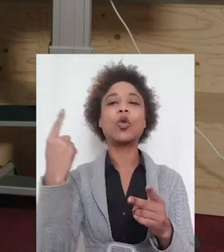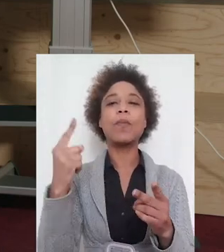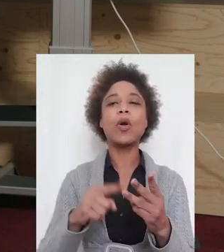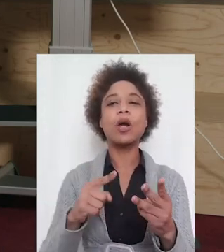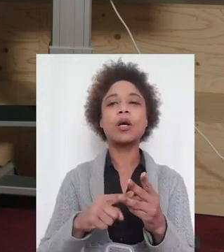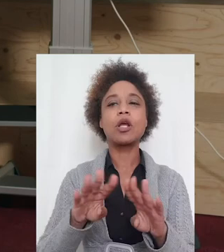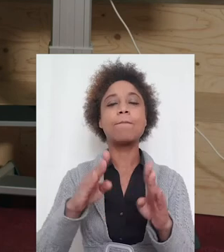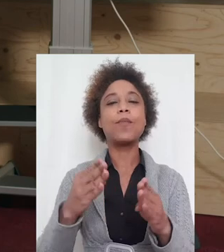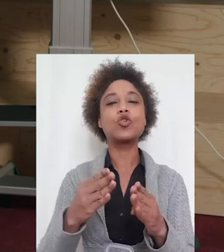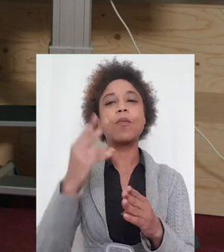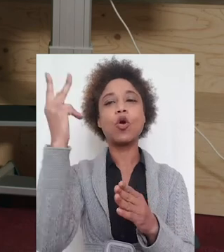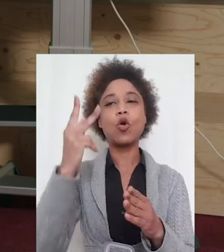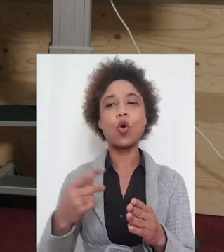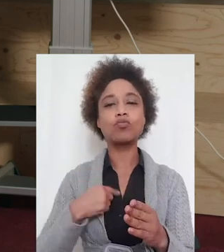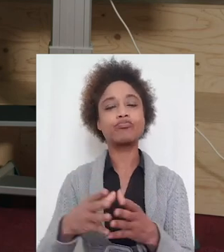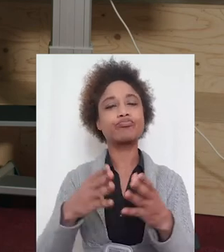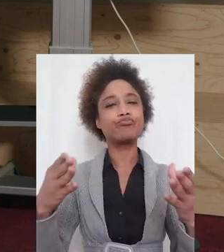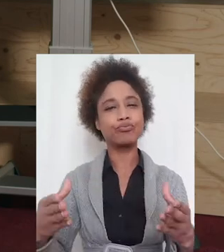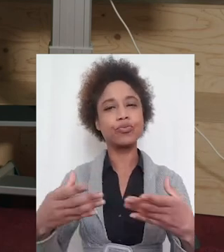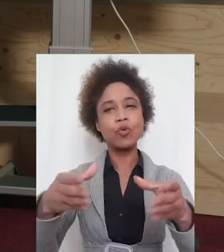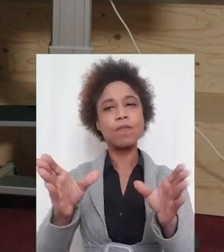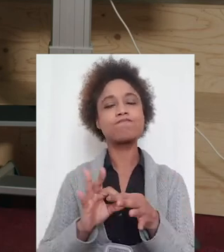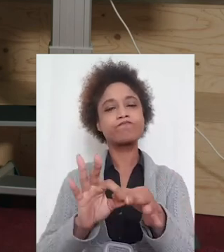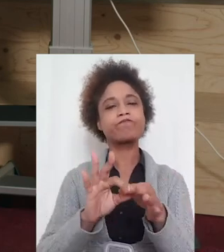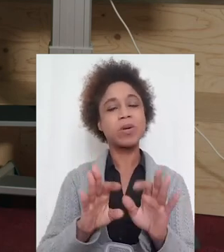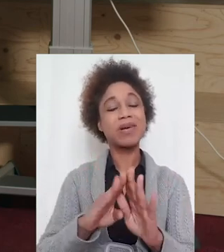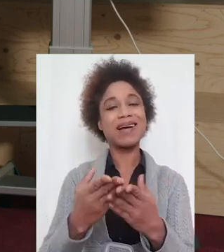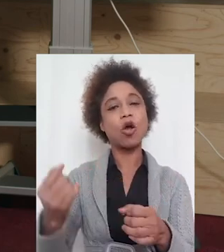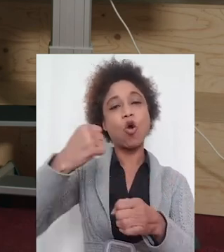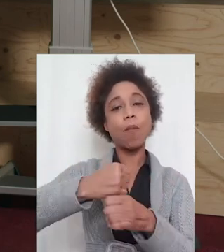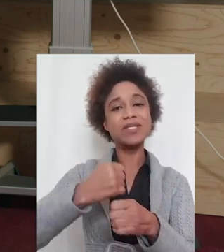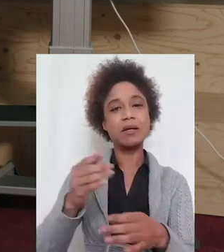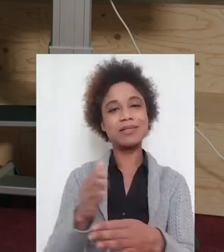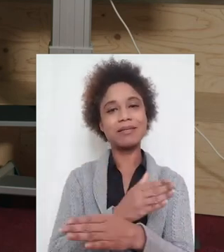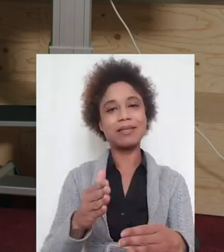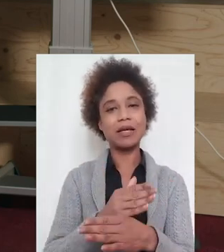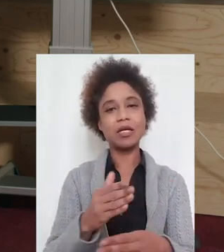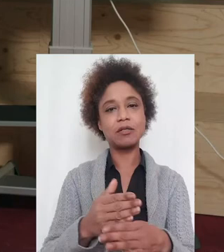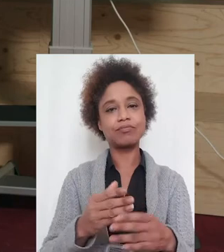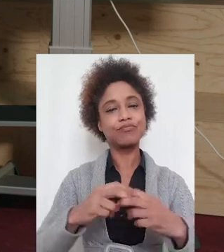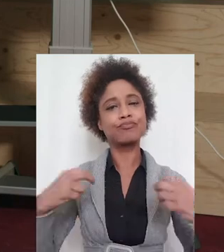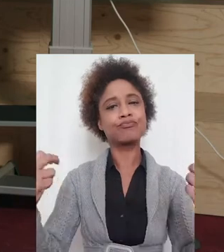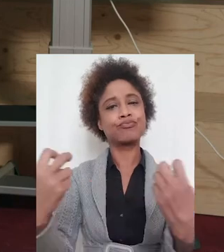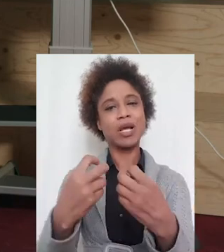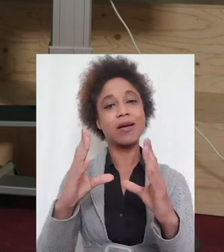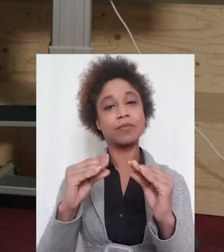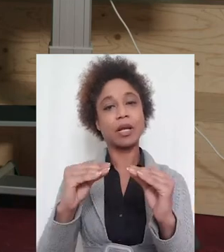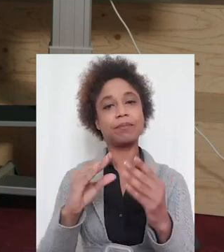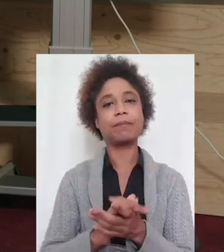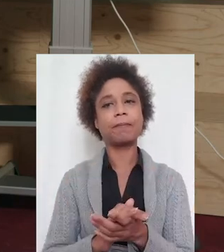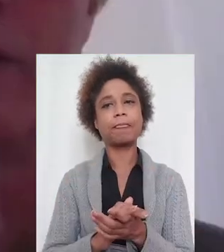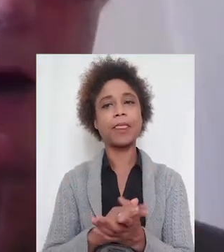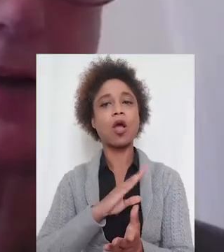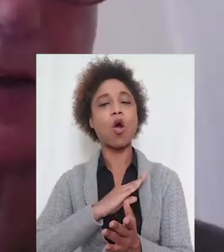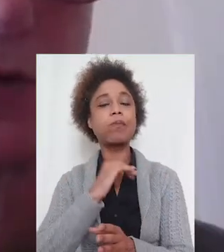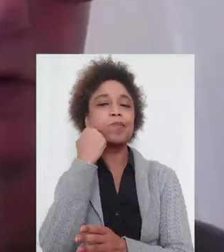Een ruime groep betrokkenen uit de culturele sector heeft de agenda opgesteld tijdens 3 ronde tafelgesprekken. Waaronder ook een